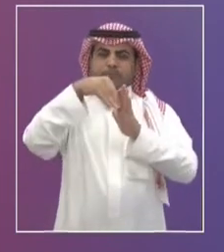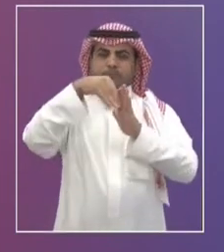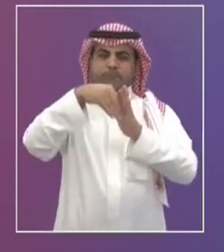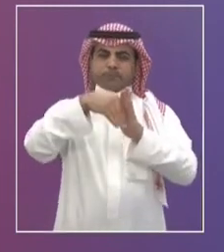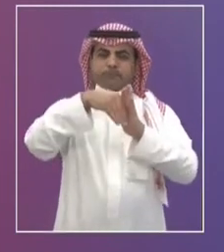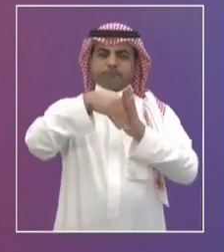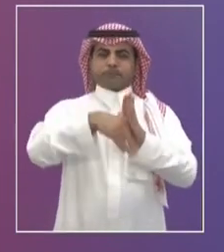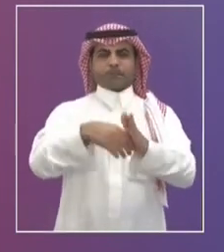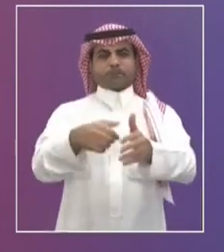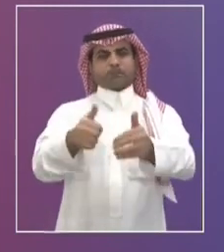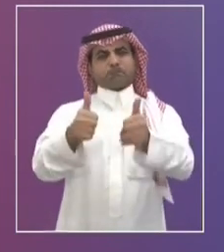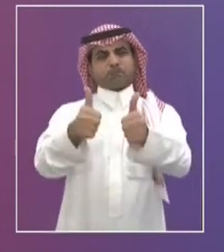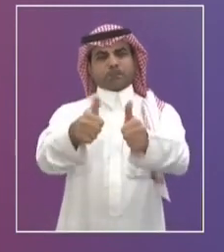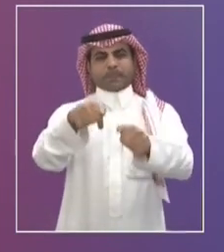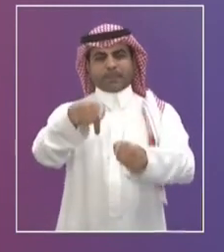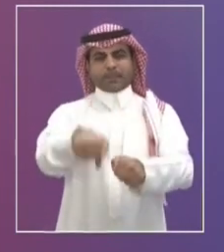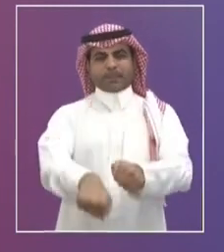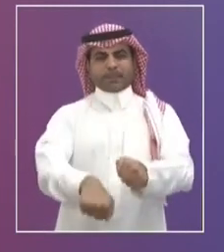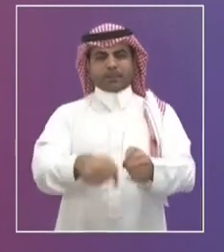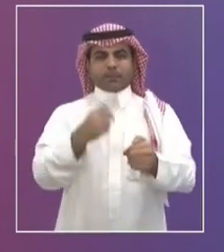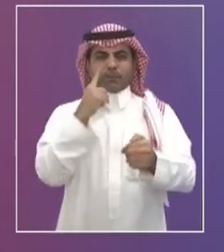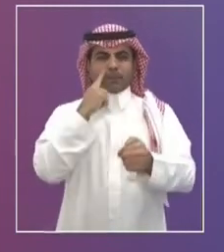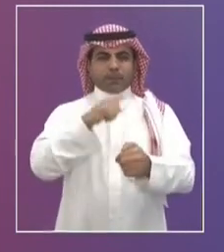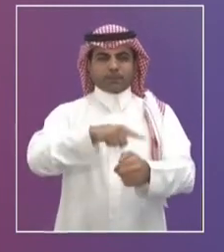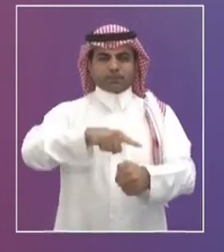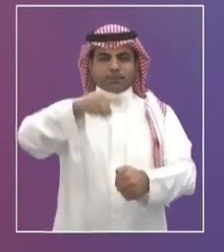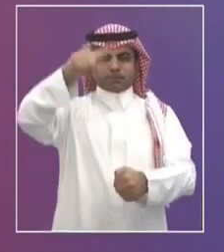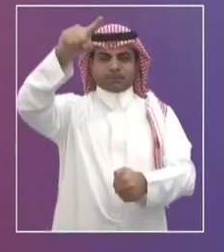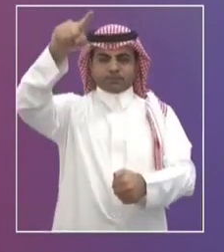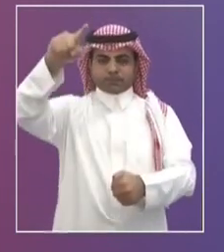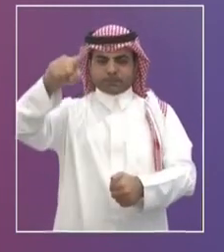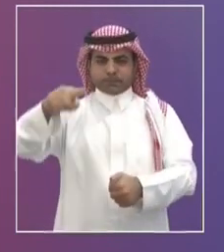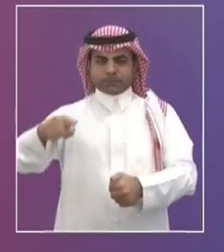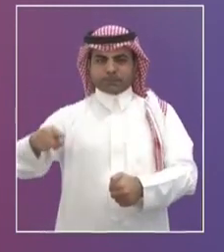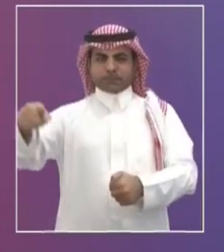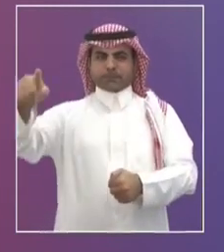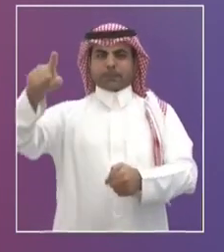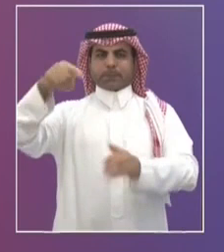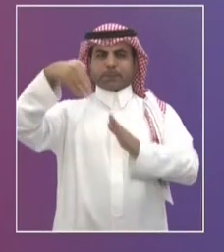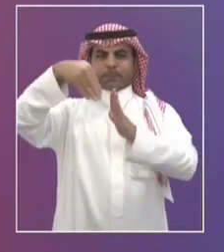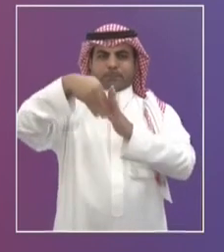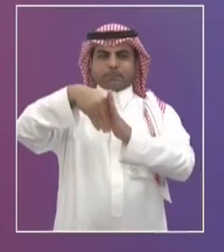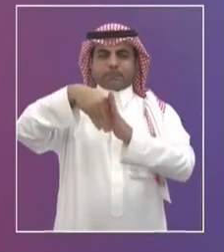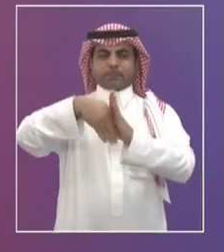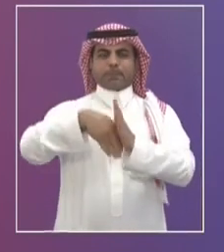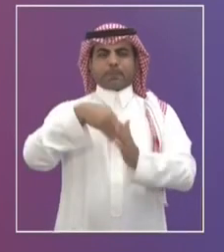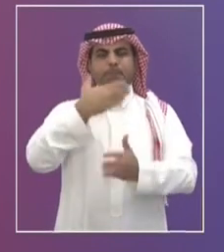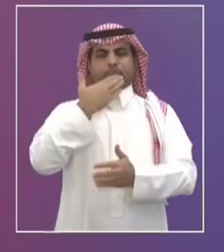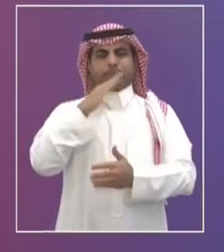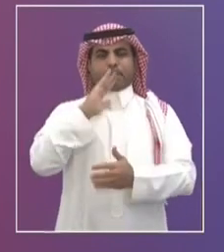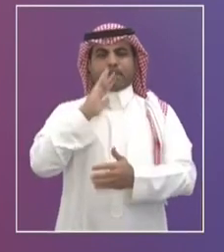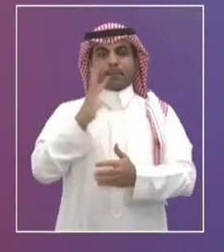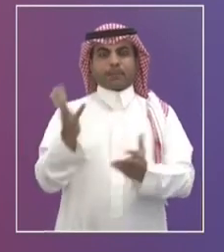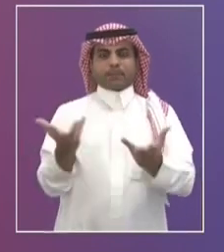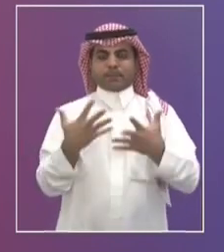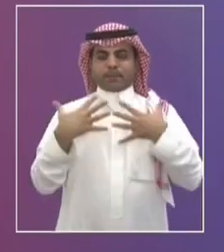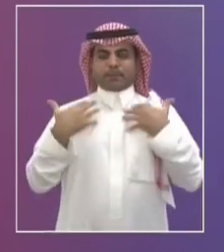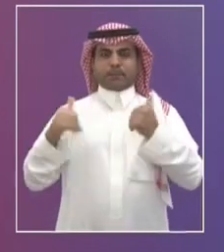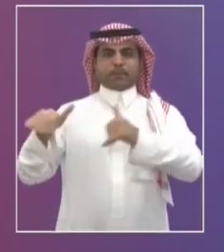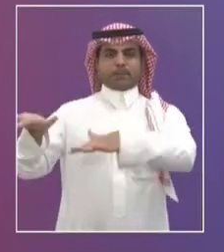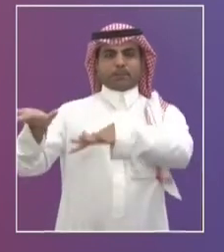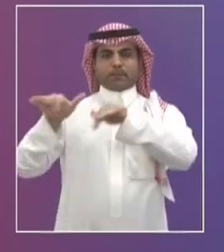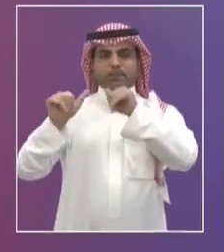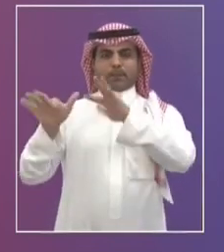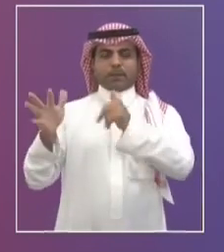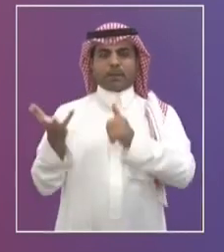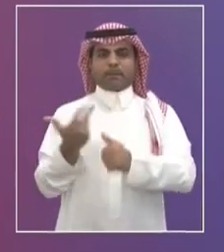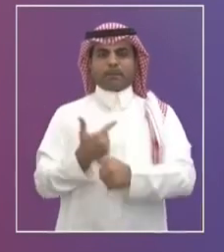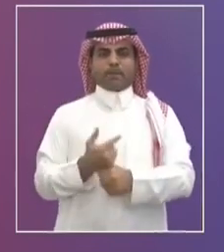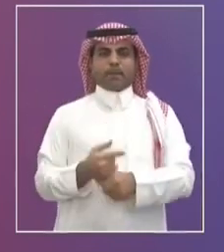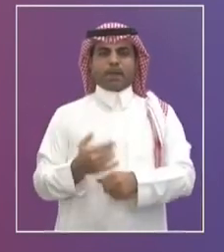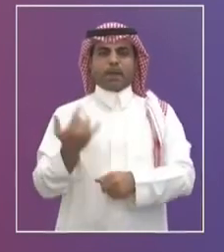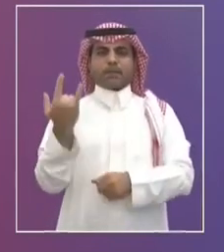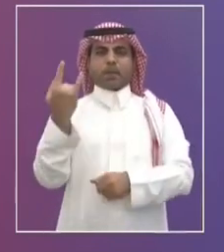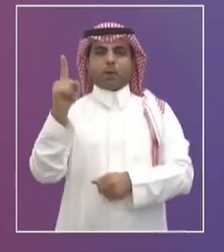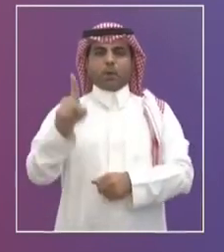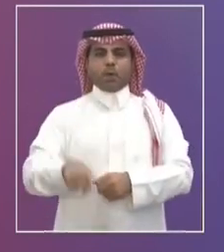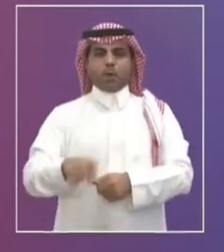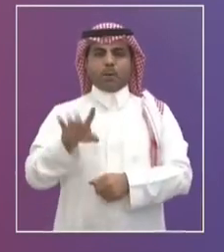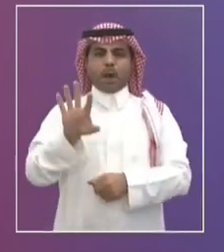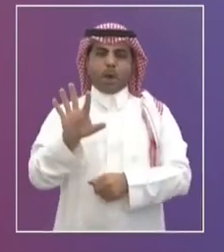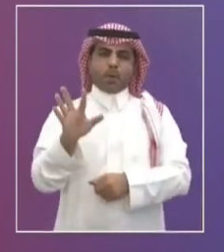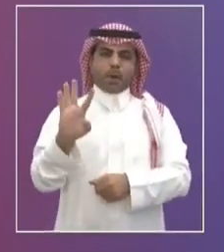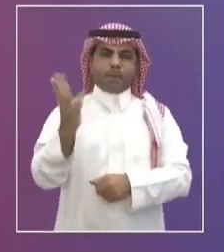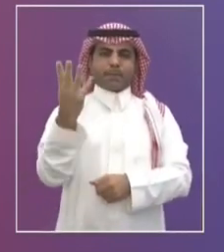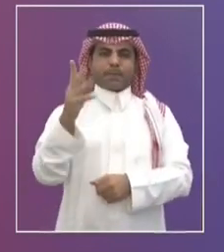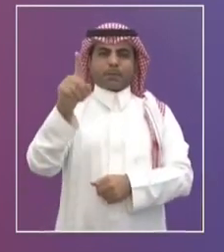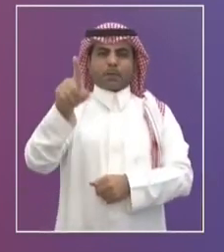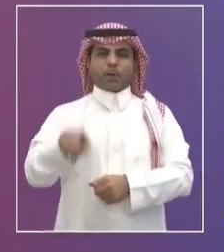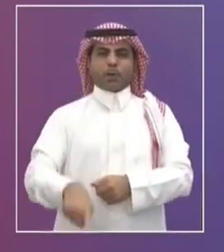مقارنة في من بداية الشهر إلى نهاية الشهر الآن، ونسب التشافي عادة هي من 10 أيام إلى 14 يوم